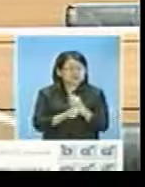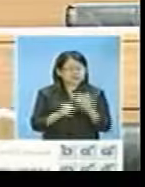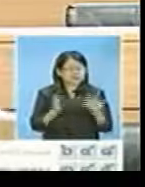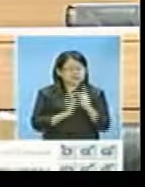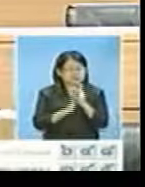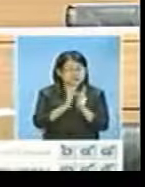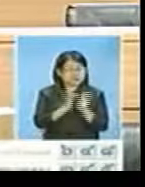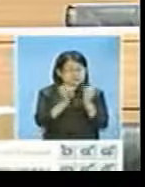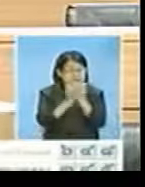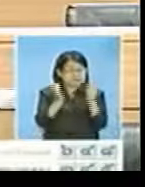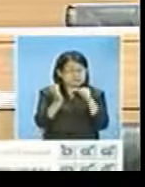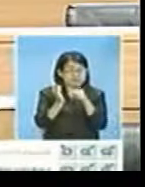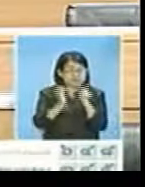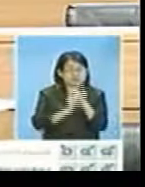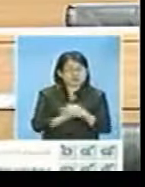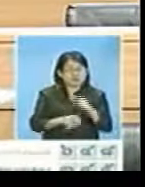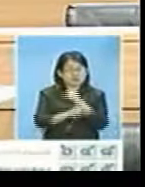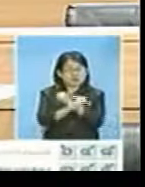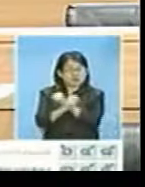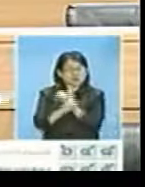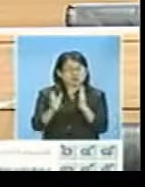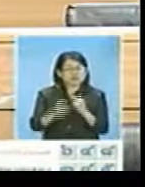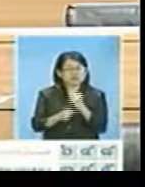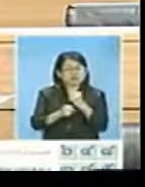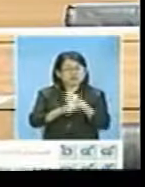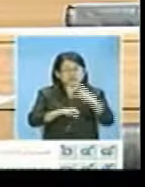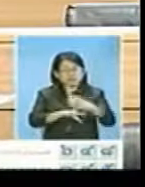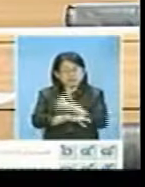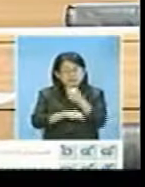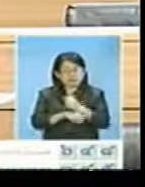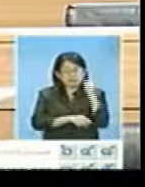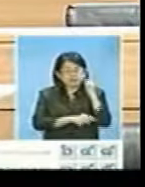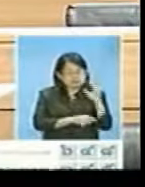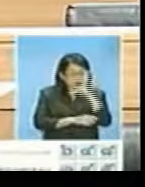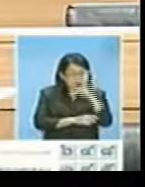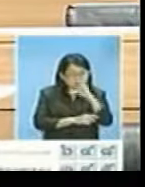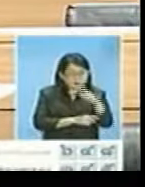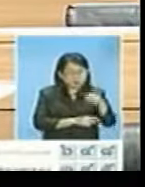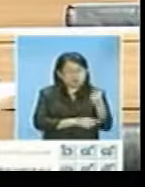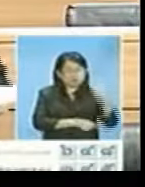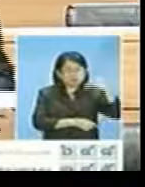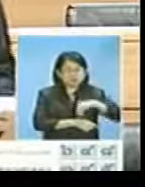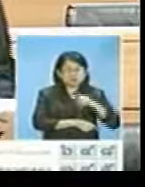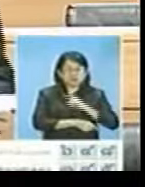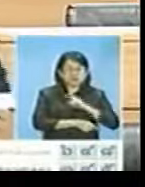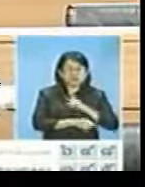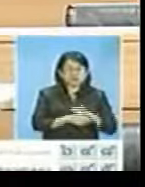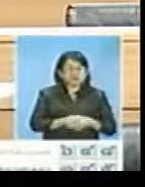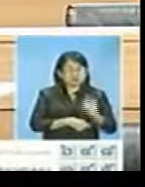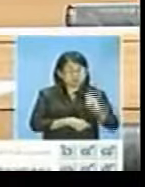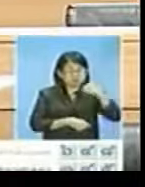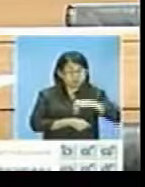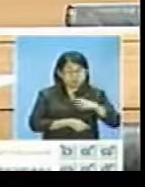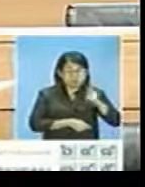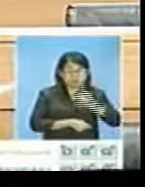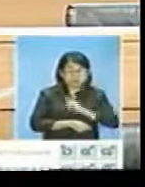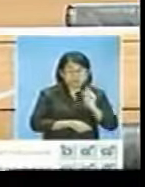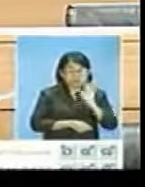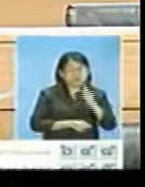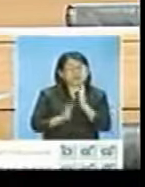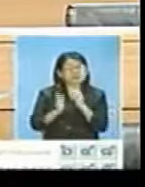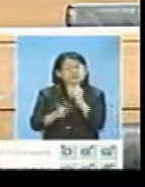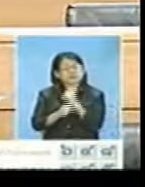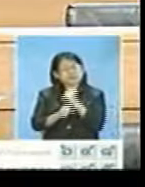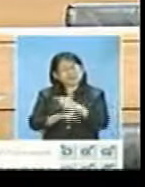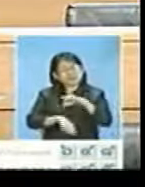ที่ป้องกันไม่ให้นักการเมืองไปแสวงหาประโยชน์บางทีนักการเมืองไม่แสวงหาประโยชน์เองใช้ข้าราชการประจำแสว